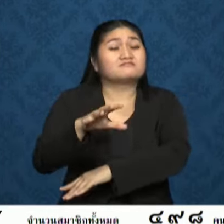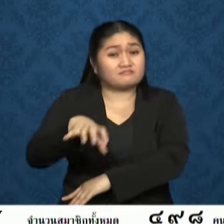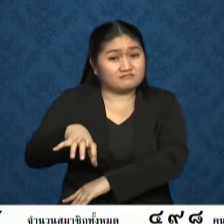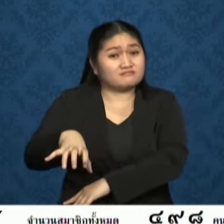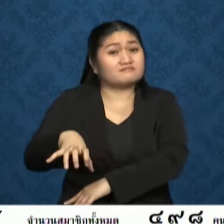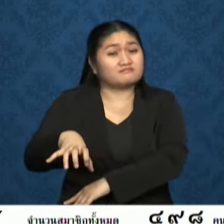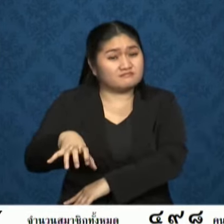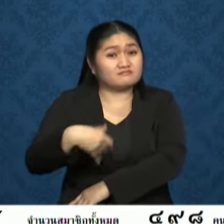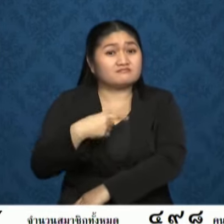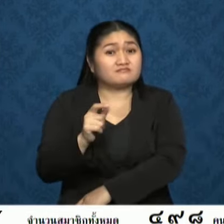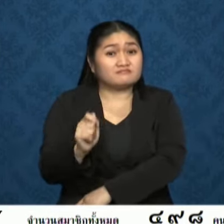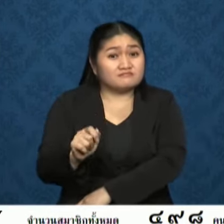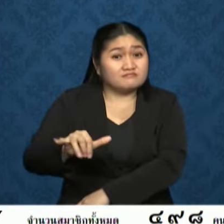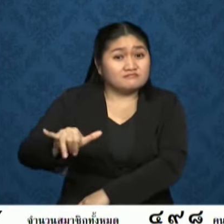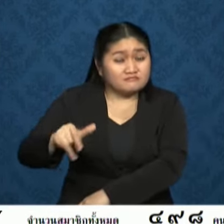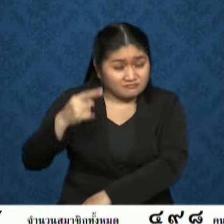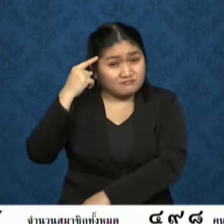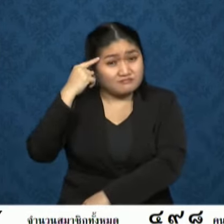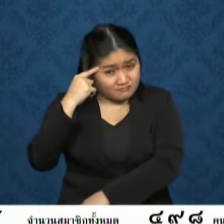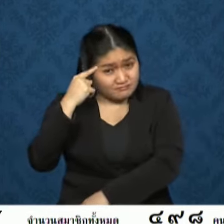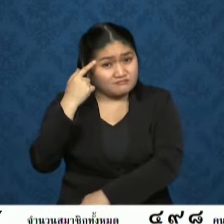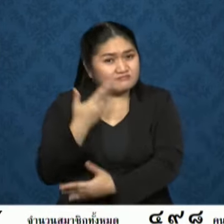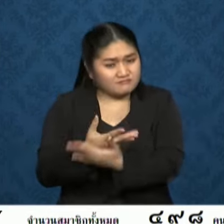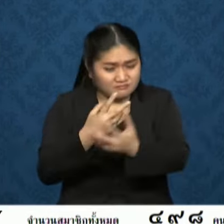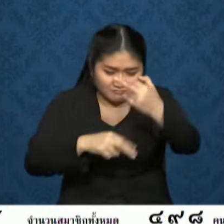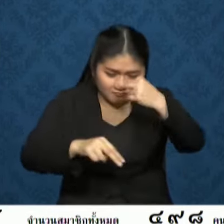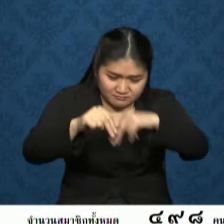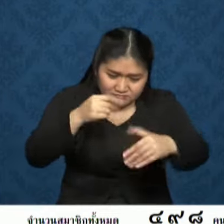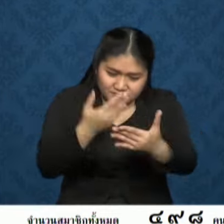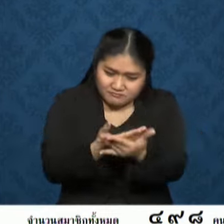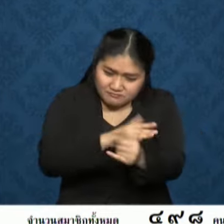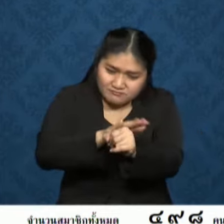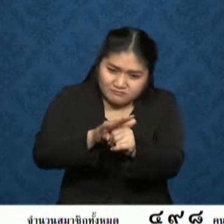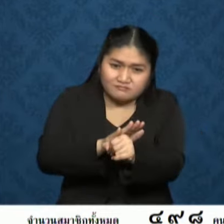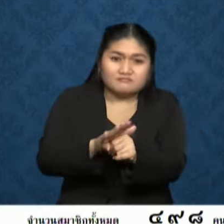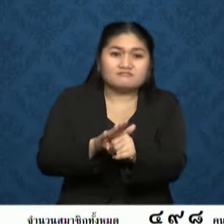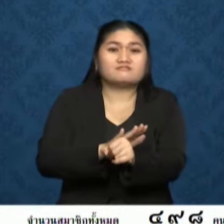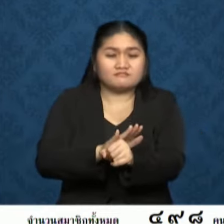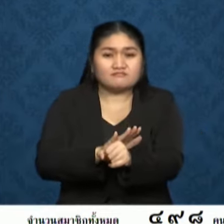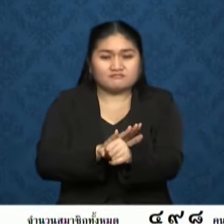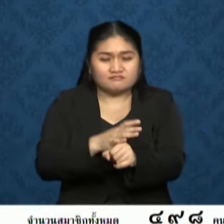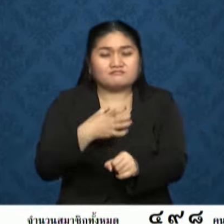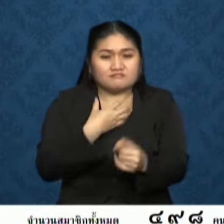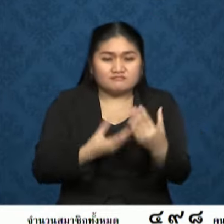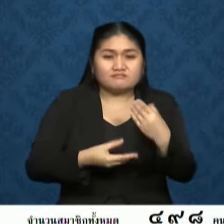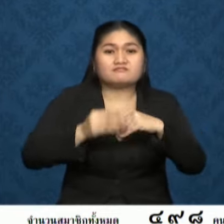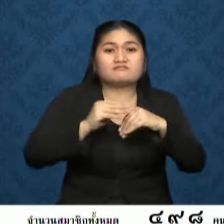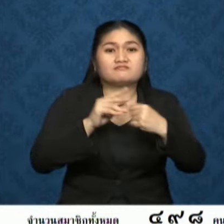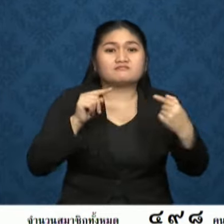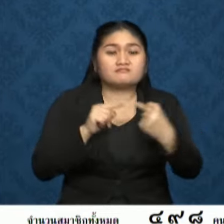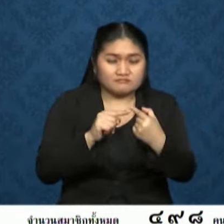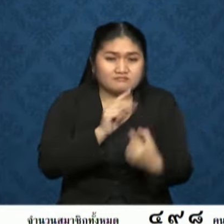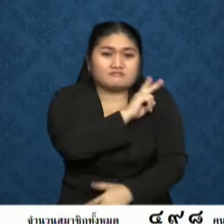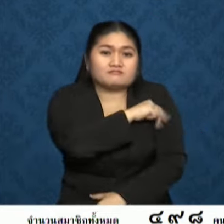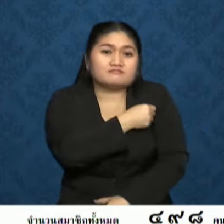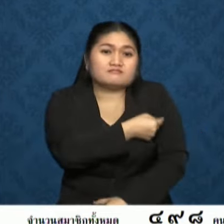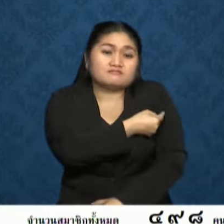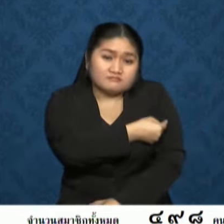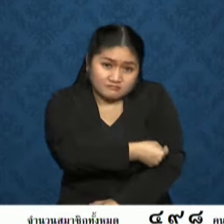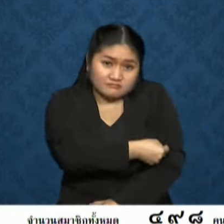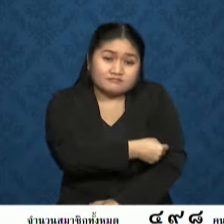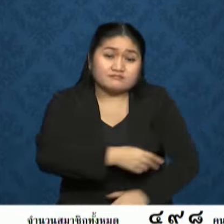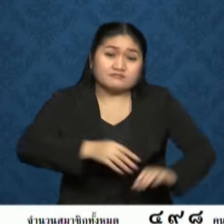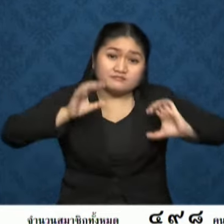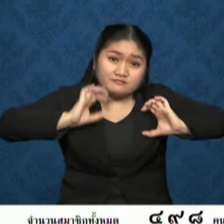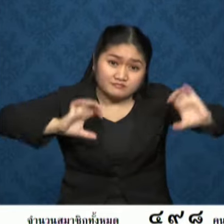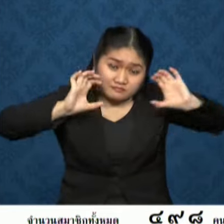จั Brittิมดาวอย มิดพอมา